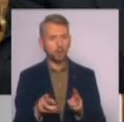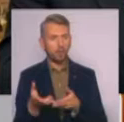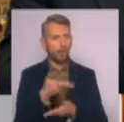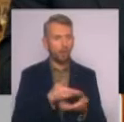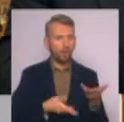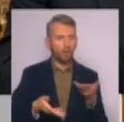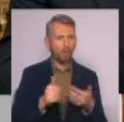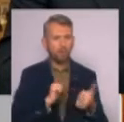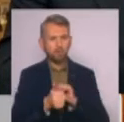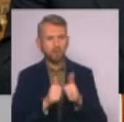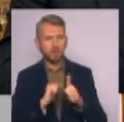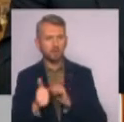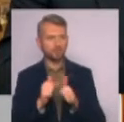флорою,